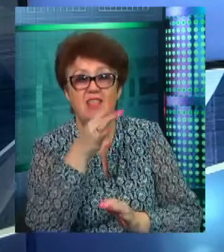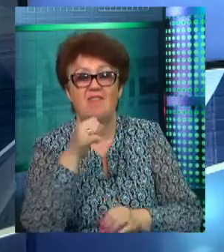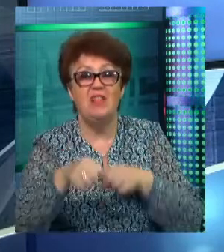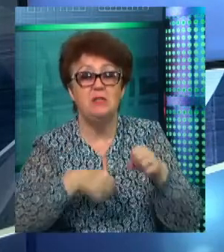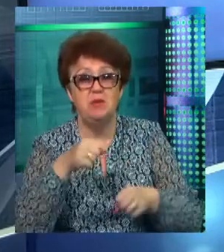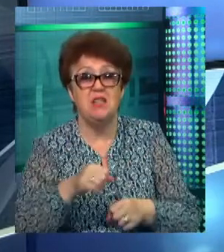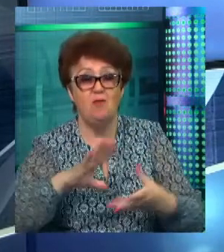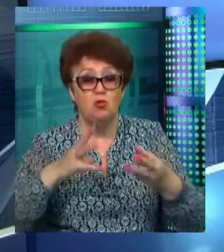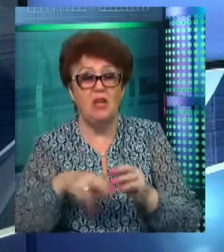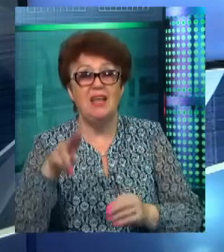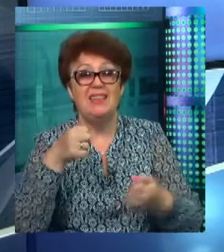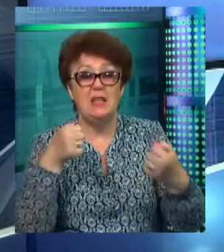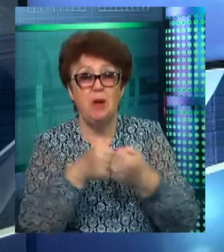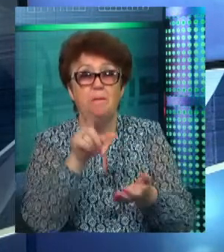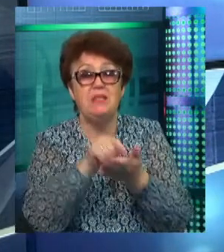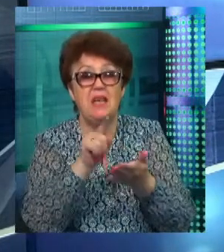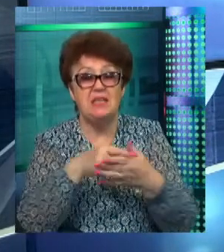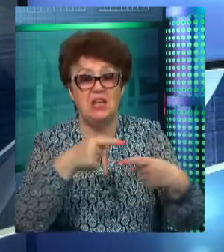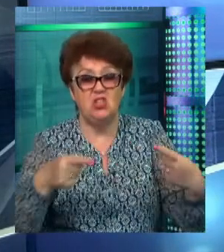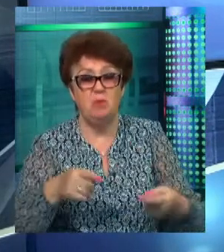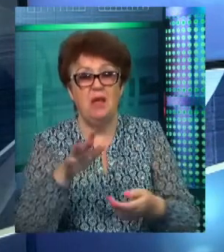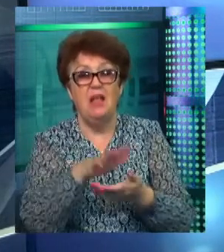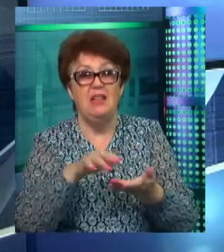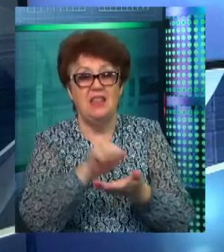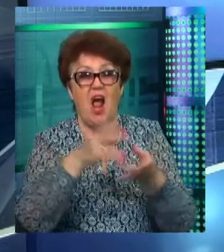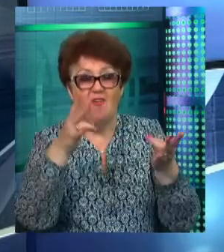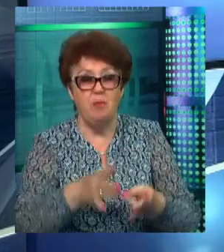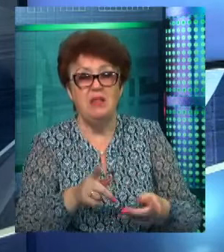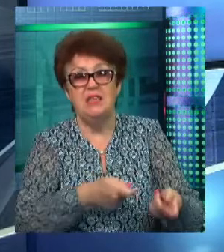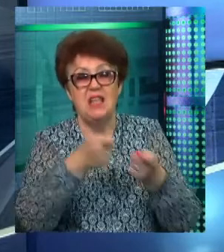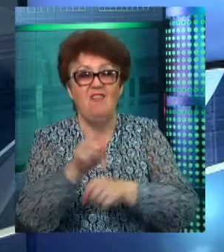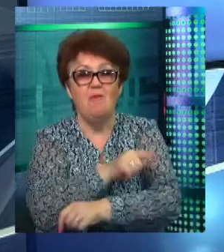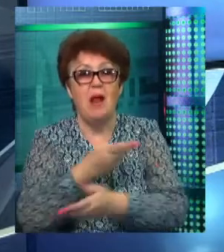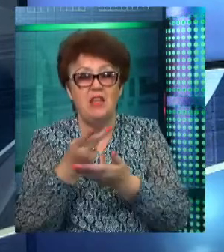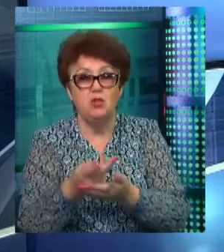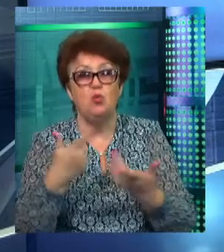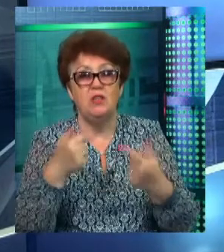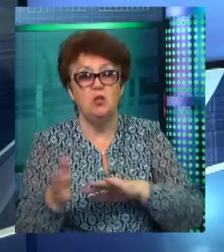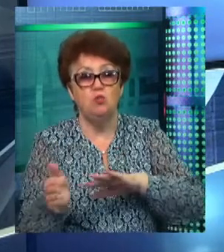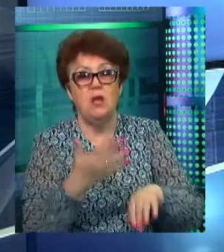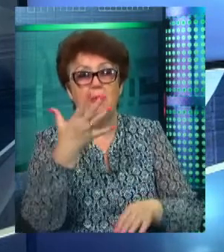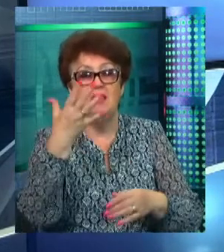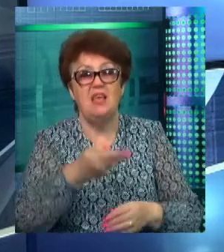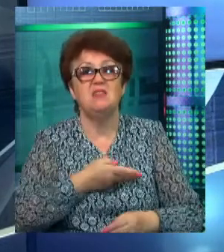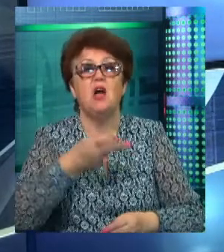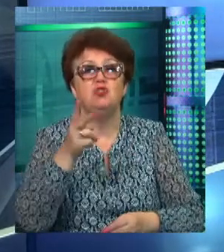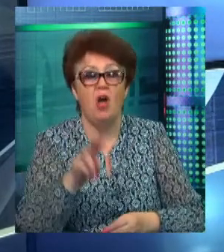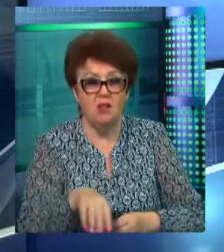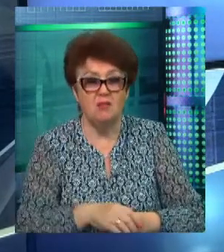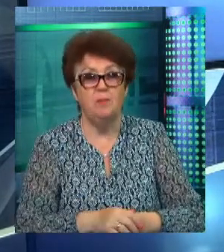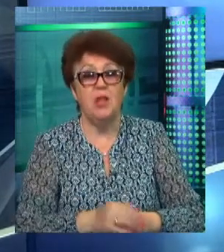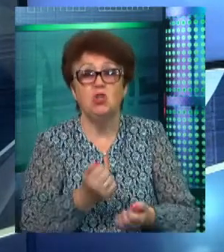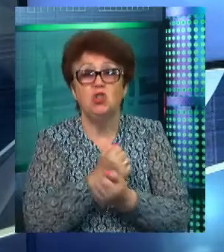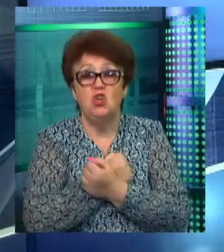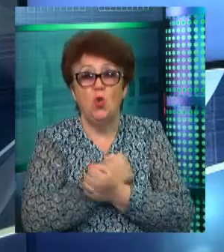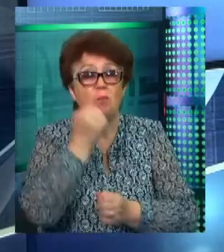результате дтп пенсионера с различными травмами был доставлен в больницу где спустя 5 дней скончался к